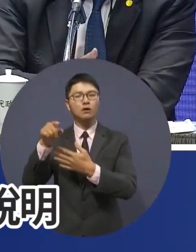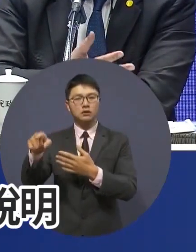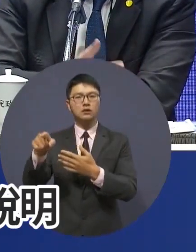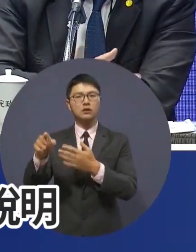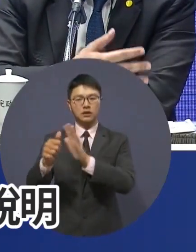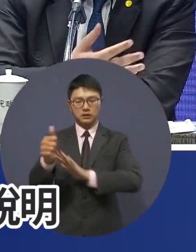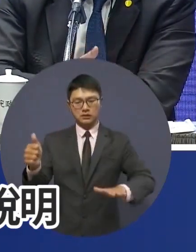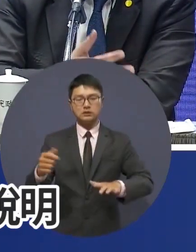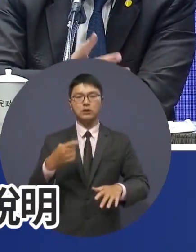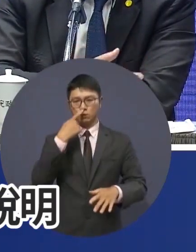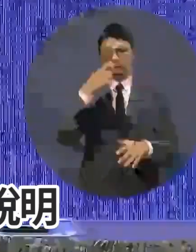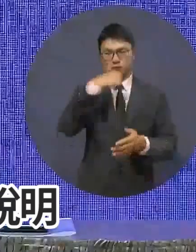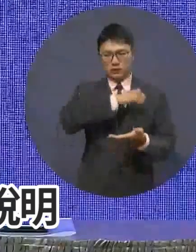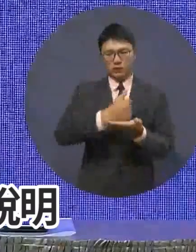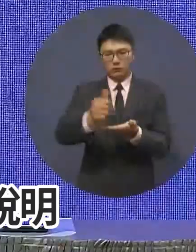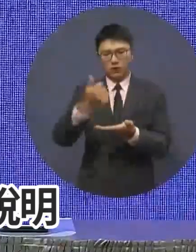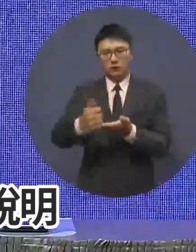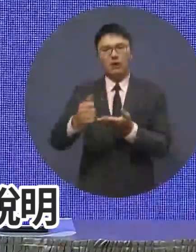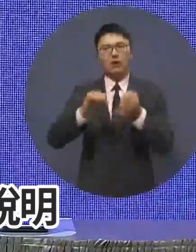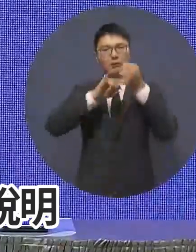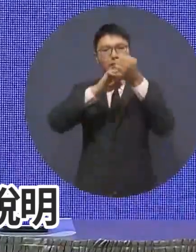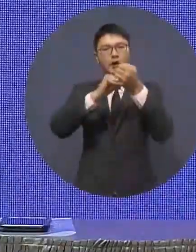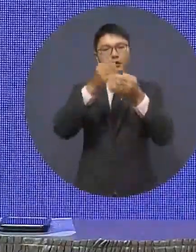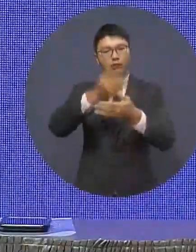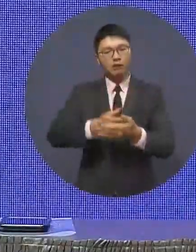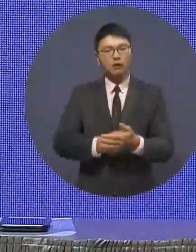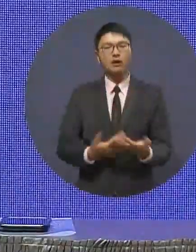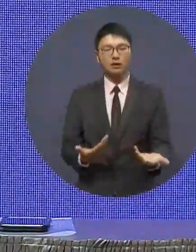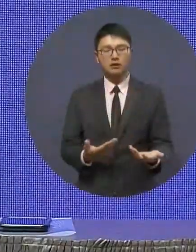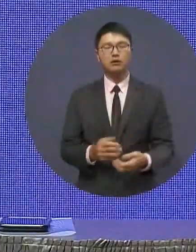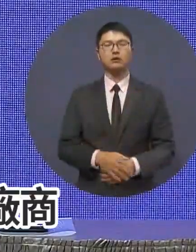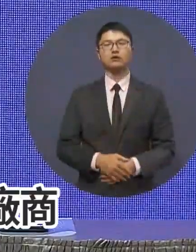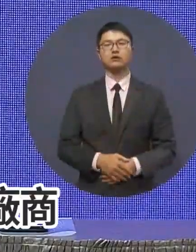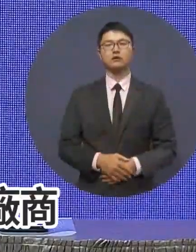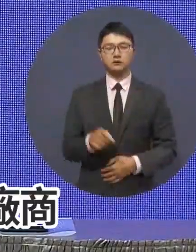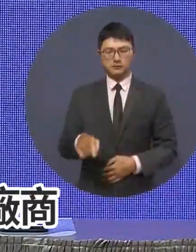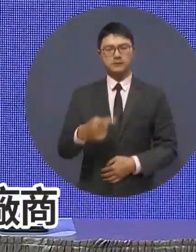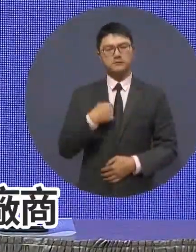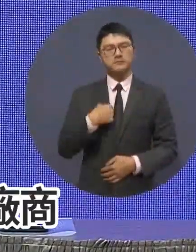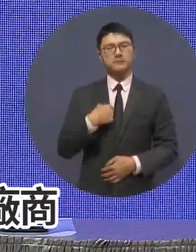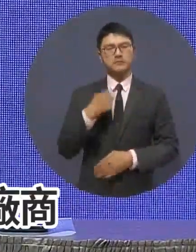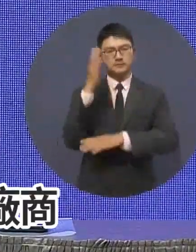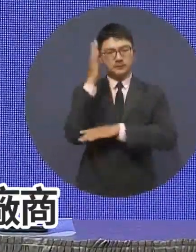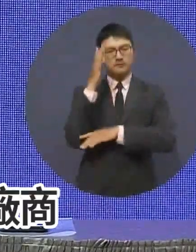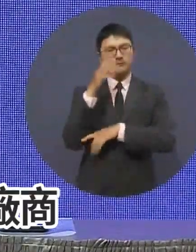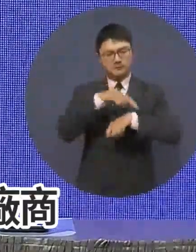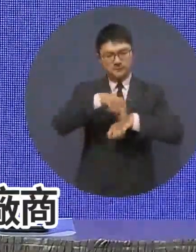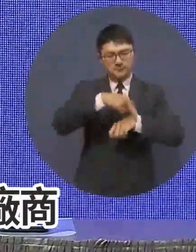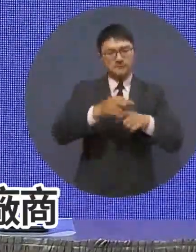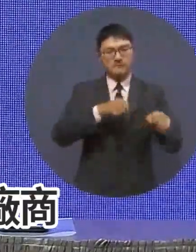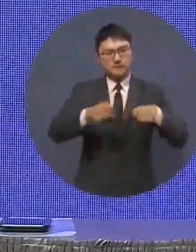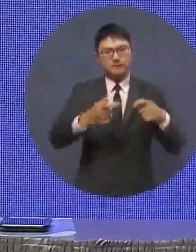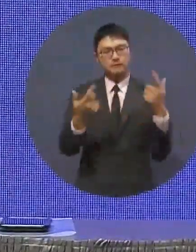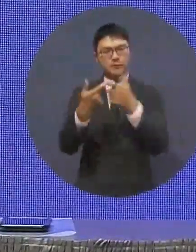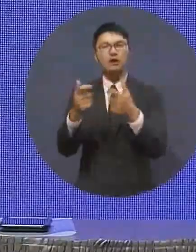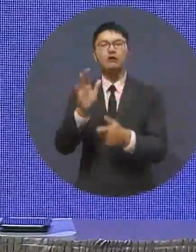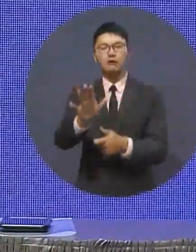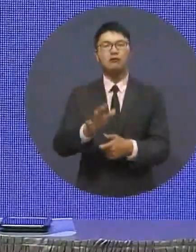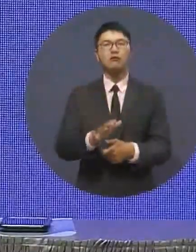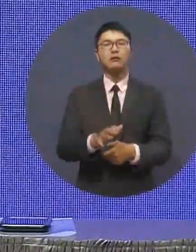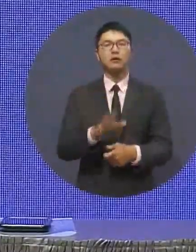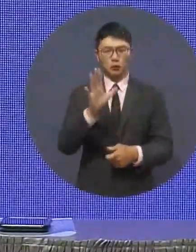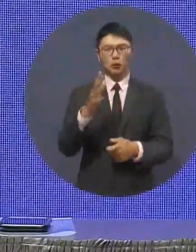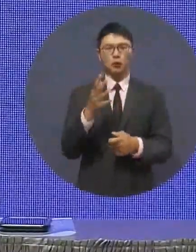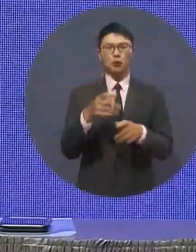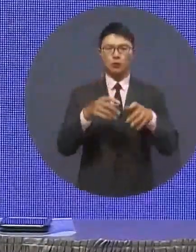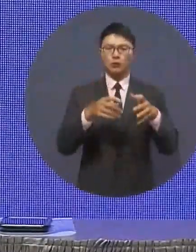个我想政委都有跟在座记者做过说明。那我们也在因应这一块，就是我们知道会有更多的厂商可能需要协